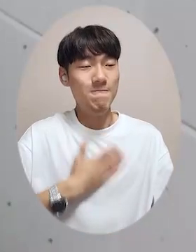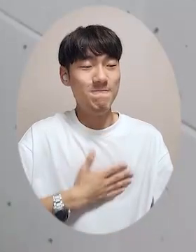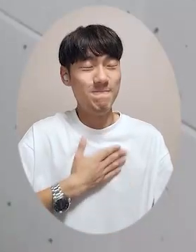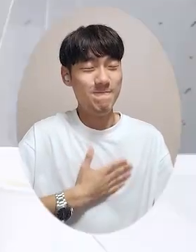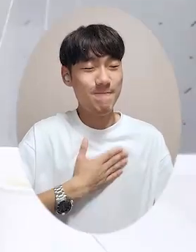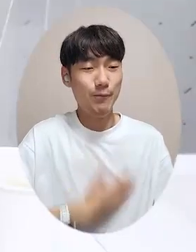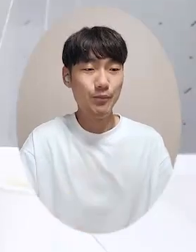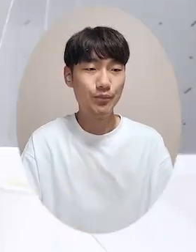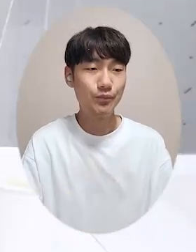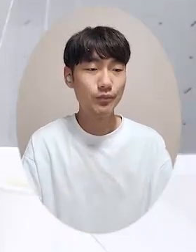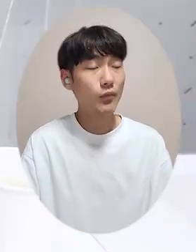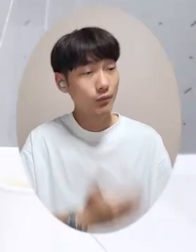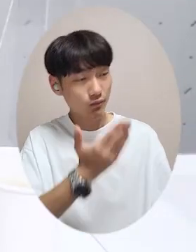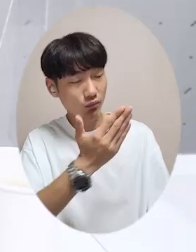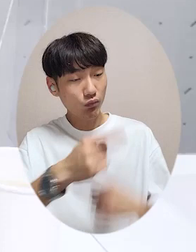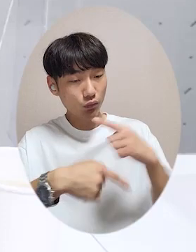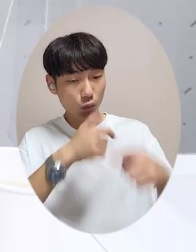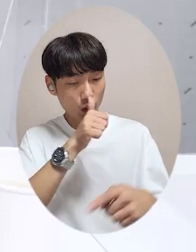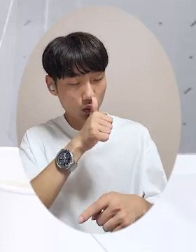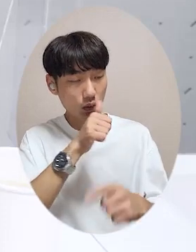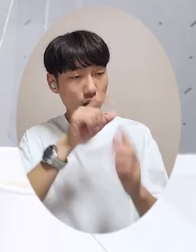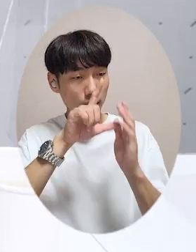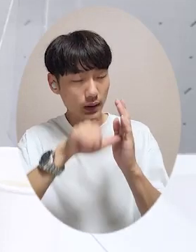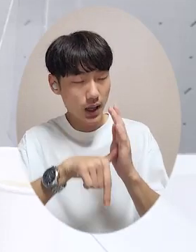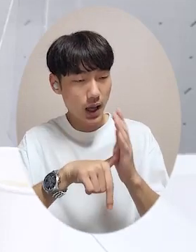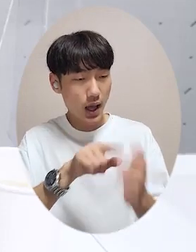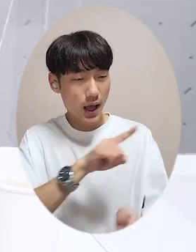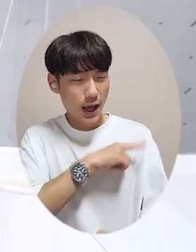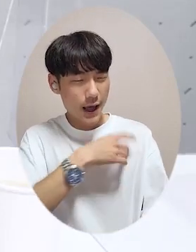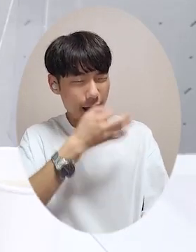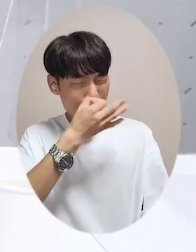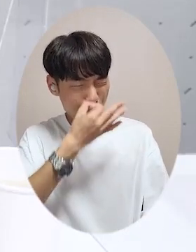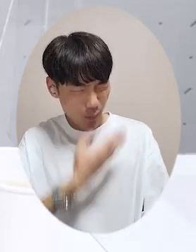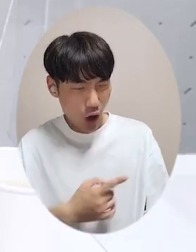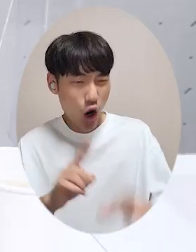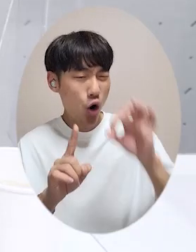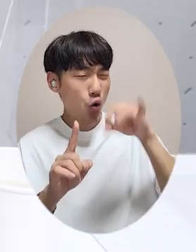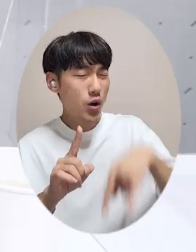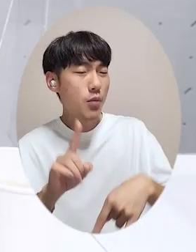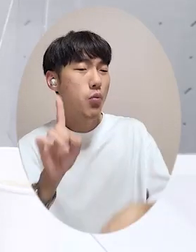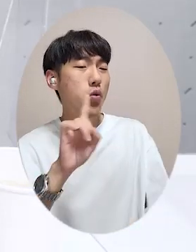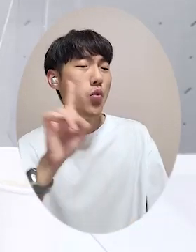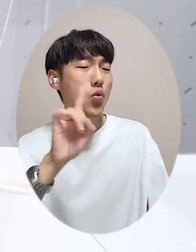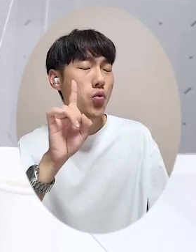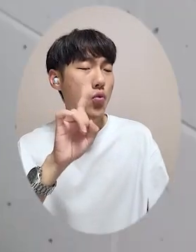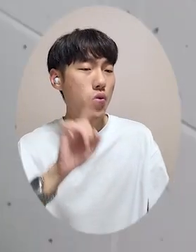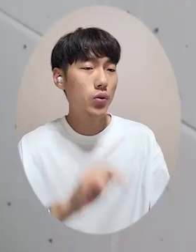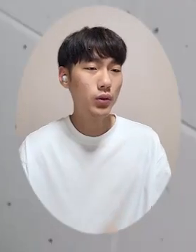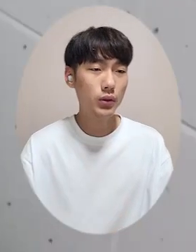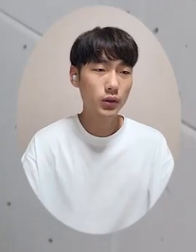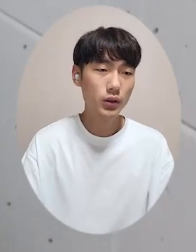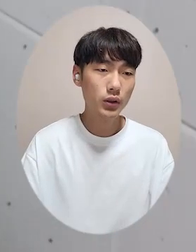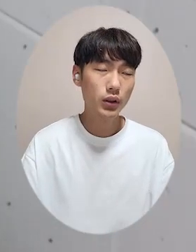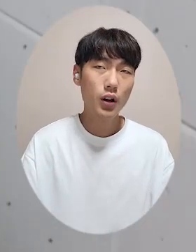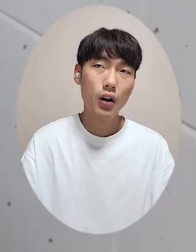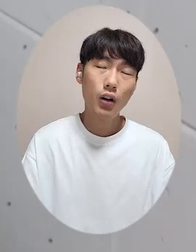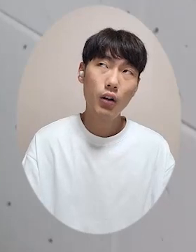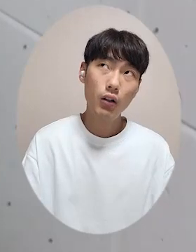같습니다. 그 수어 통역을 하시면서 이제 가장 힘들었던 부분의 점이 있다면